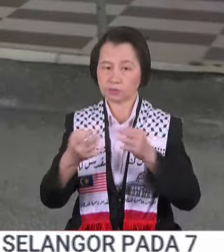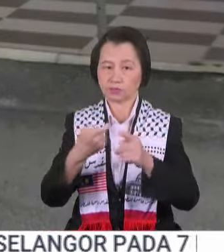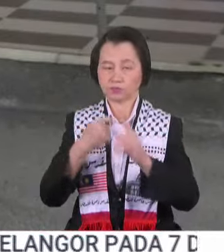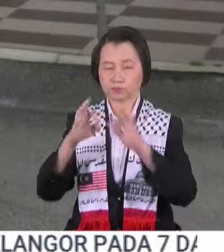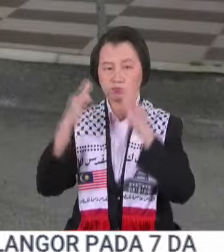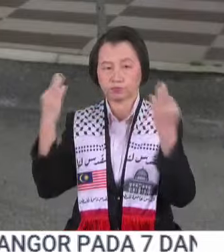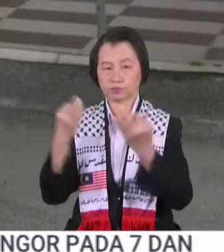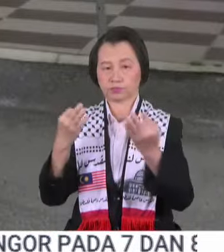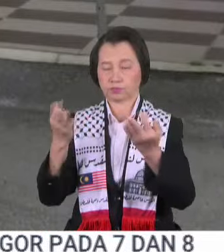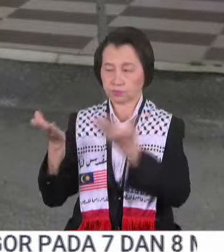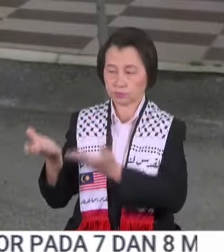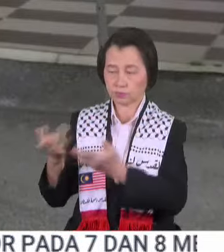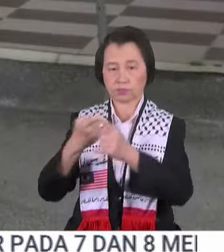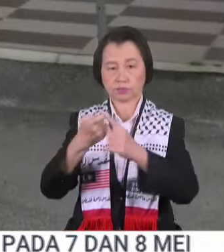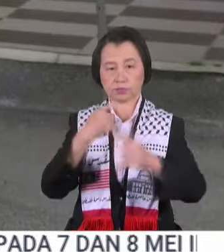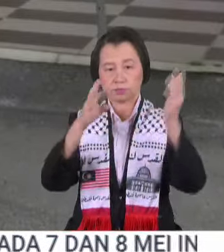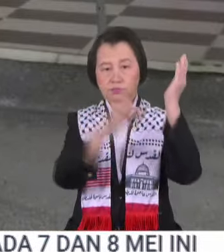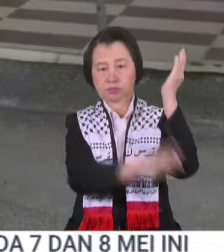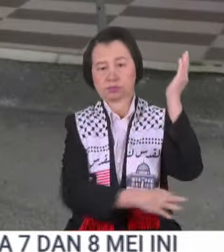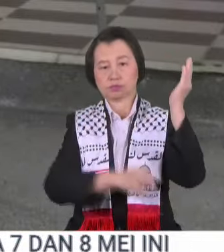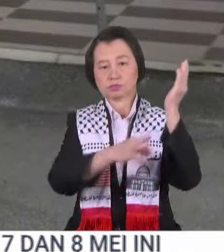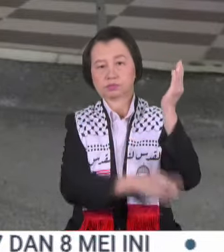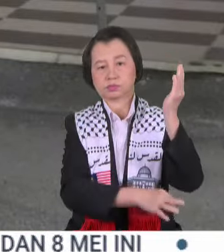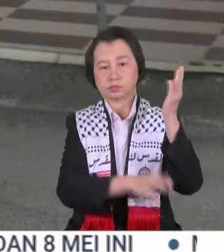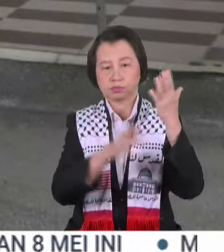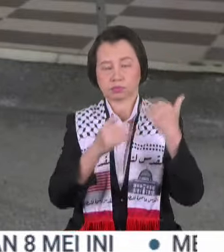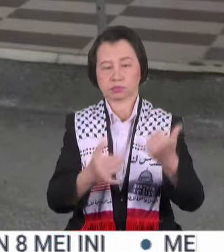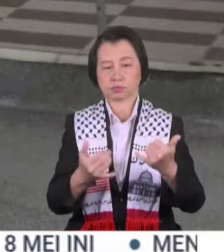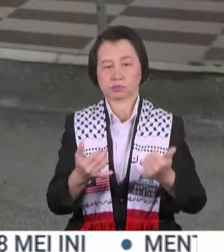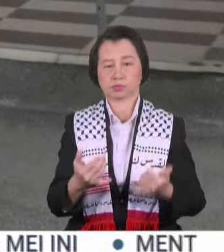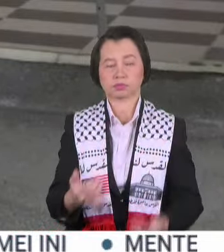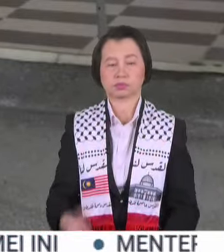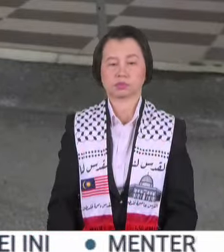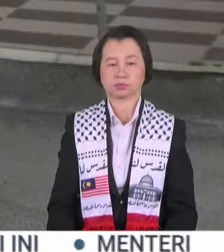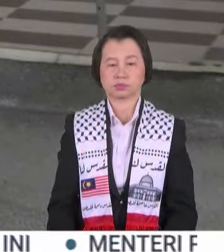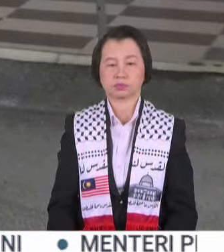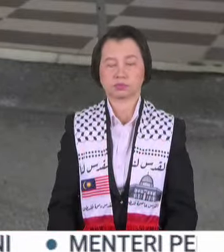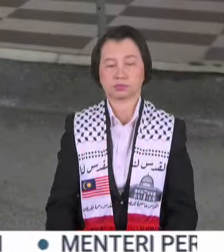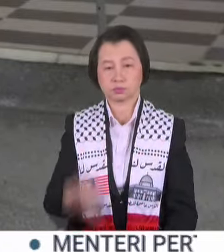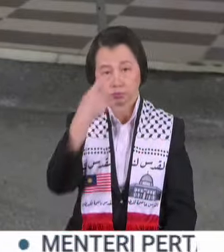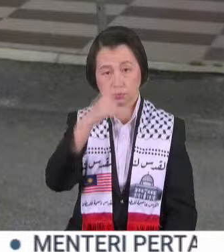keluarga Allahyarham Lieutenant Commander Muhammad Amirul Faris di Taman Senawang Perdana ini.